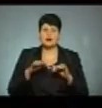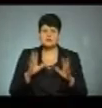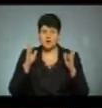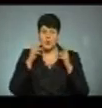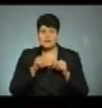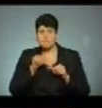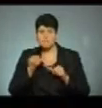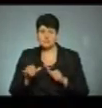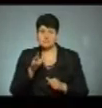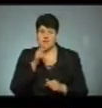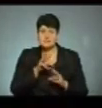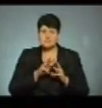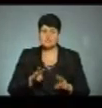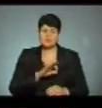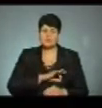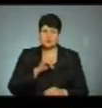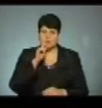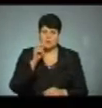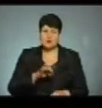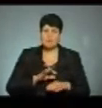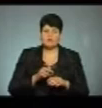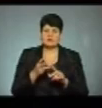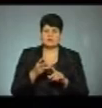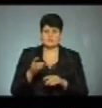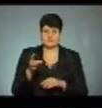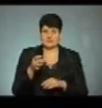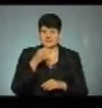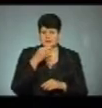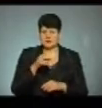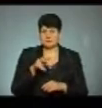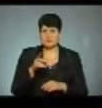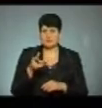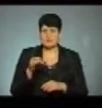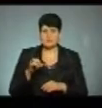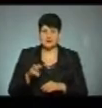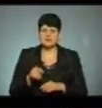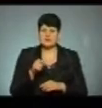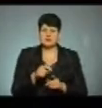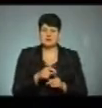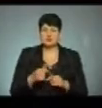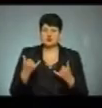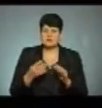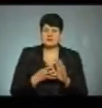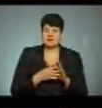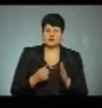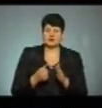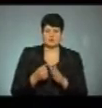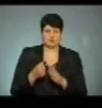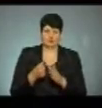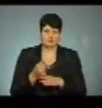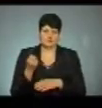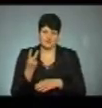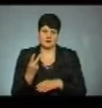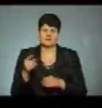«Кохання поза часом» Міністерство юстиції України проводить втретє, розповіла Людмила Гетьман. За її словами, сьогодні з 9 до півночі в